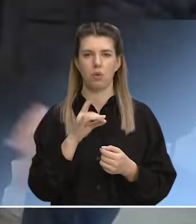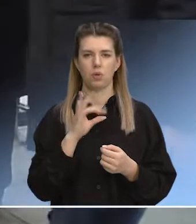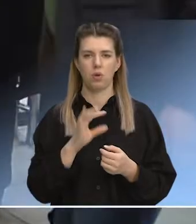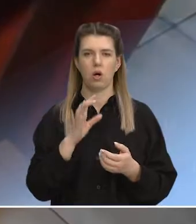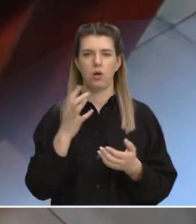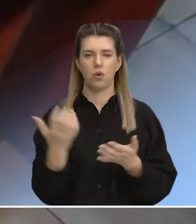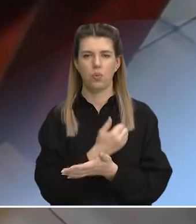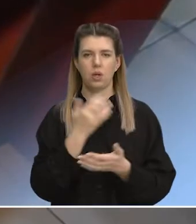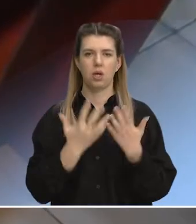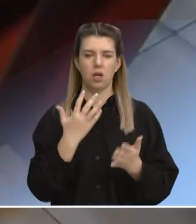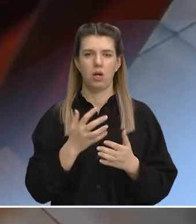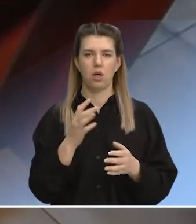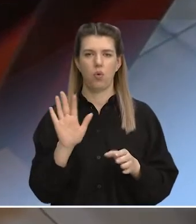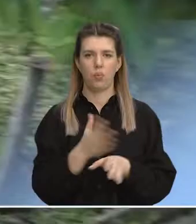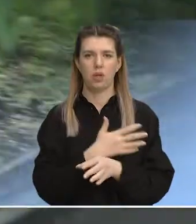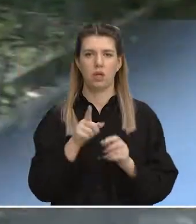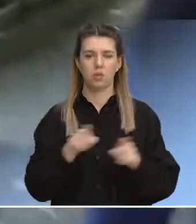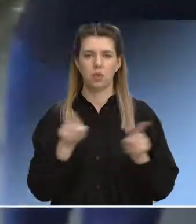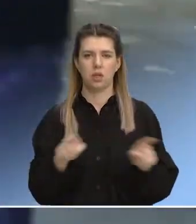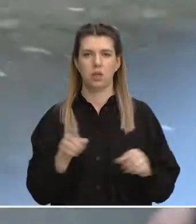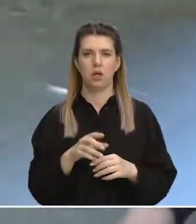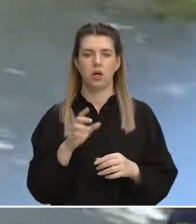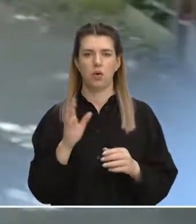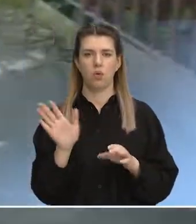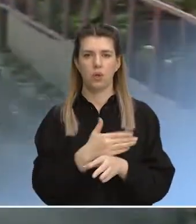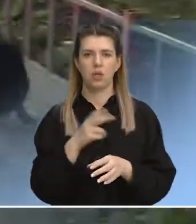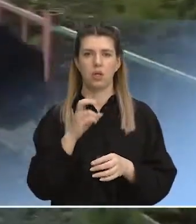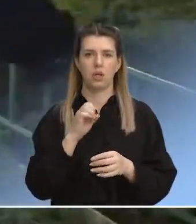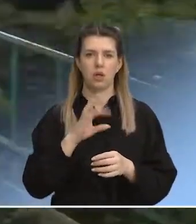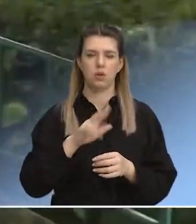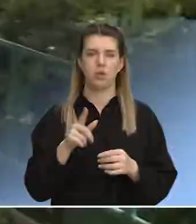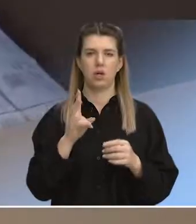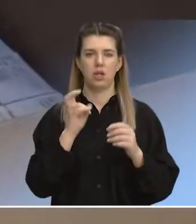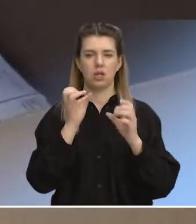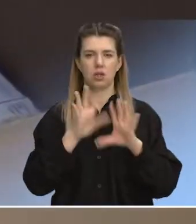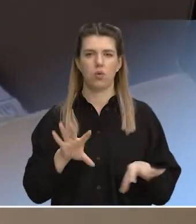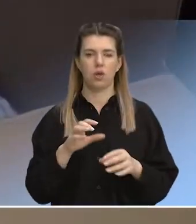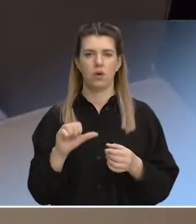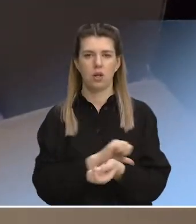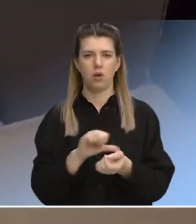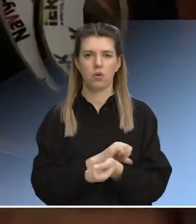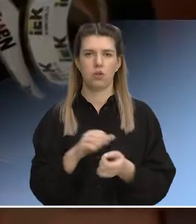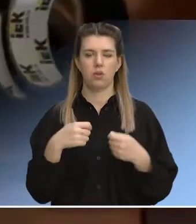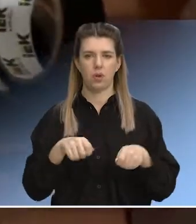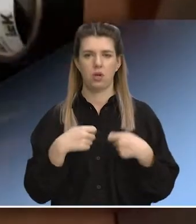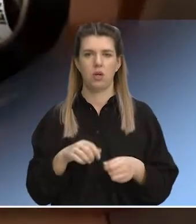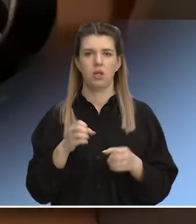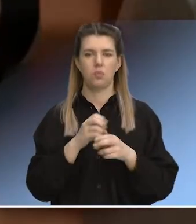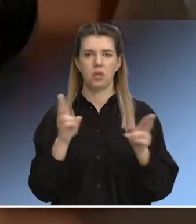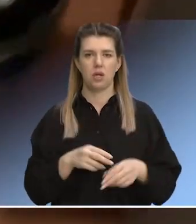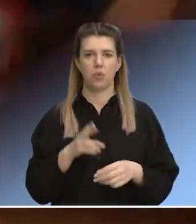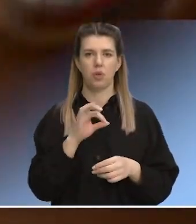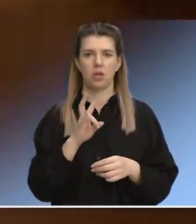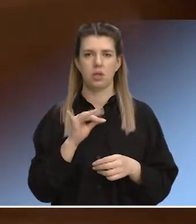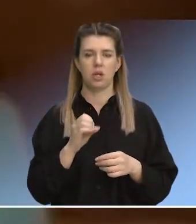прекурсоров, обнаружение и ликвидация каналов распространения, пресечение деятельности нелегального производства наркотических средств.